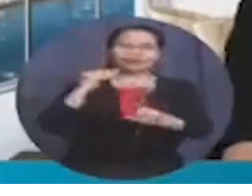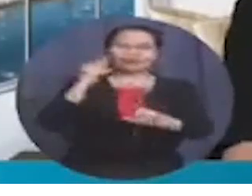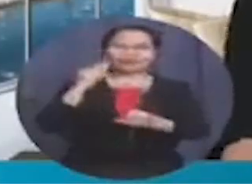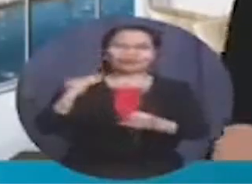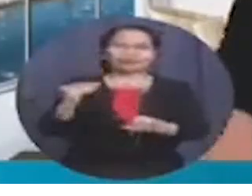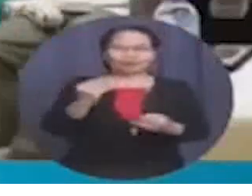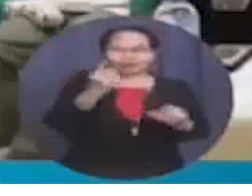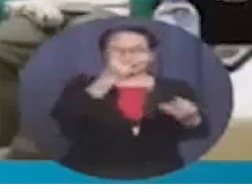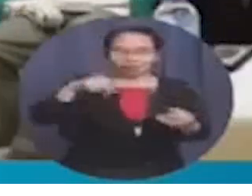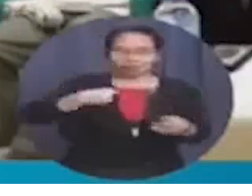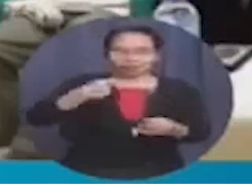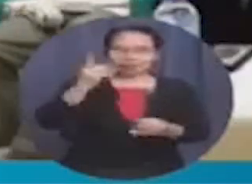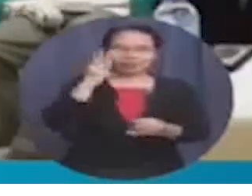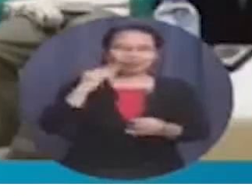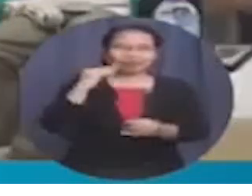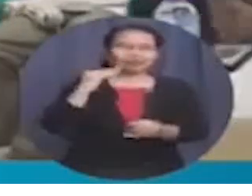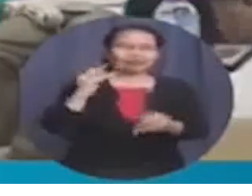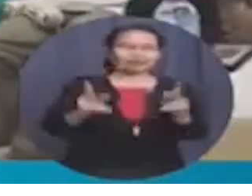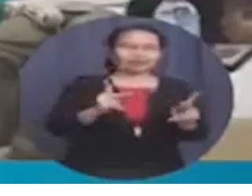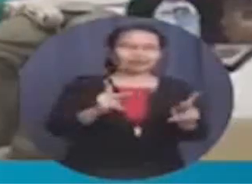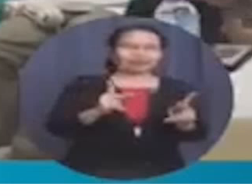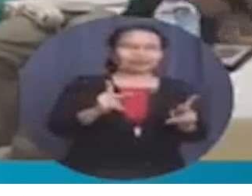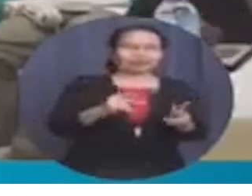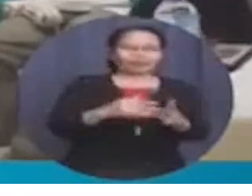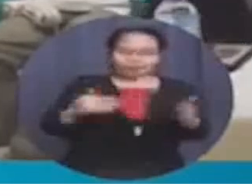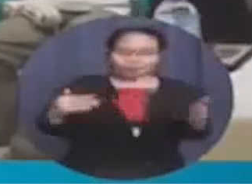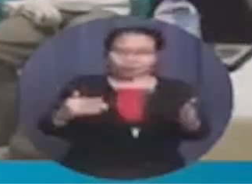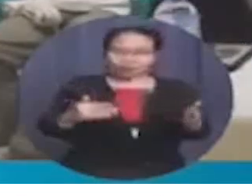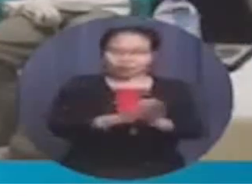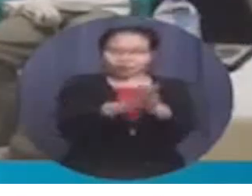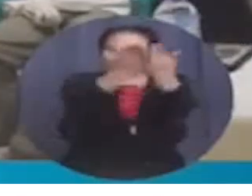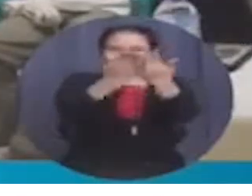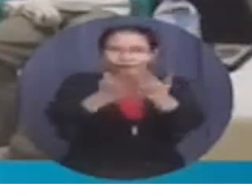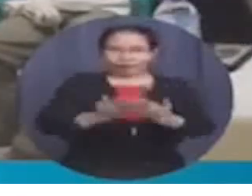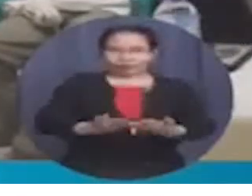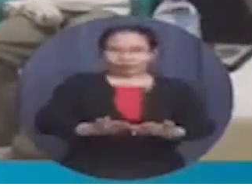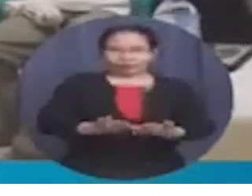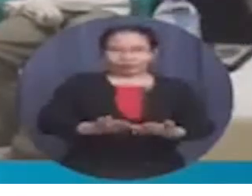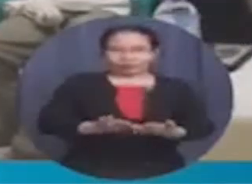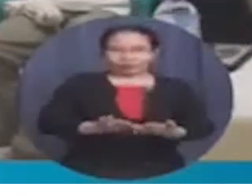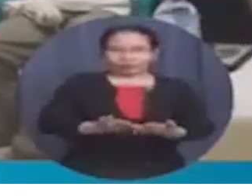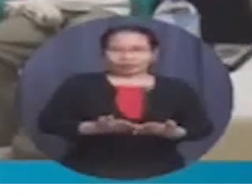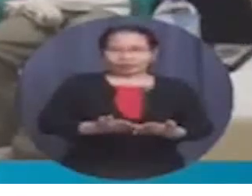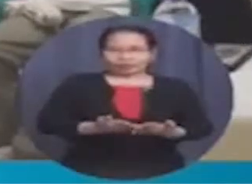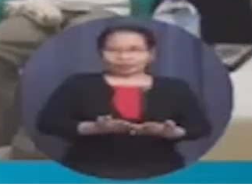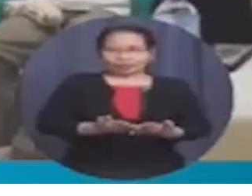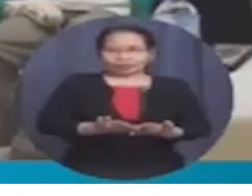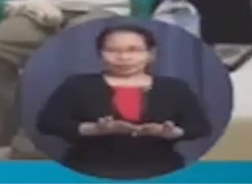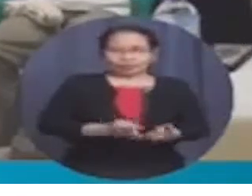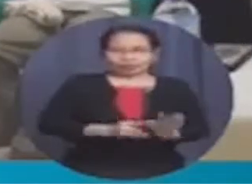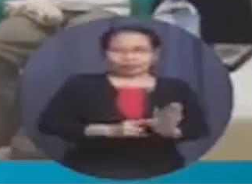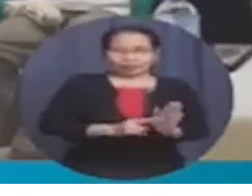Mormons. Tinan niyo ang sabi ng mga Mormons. Nalabag din sa Biblia. Sa isang lathala